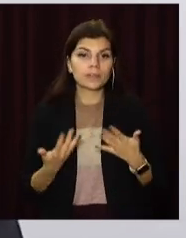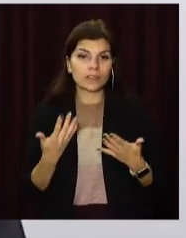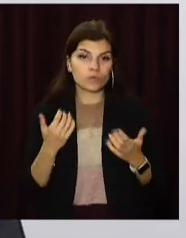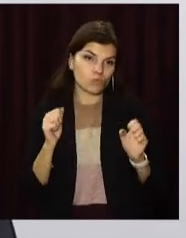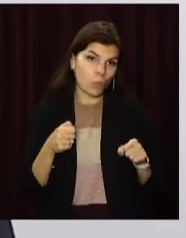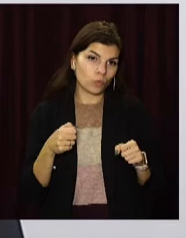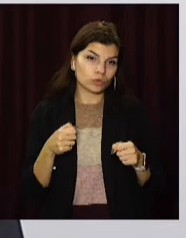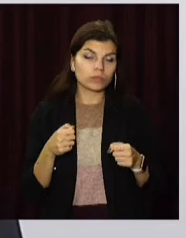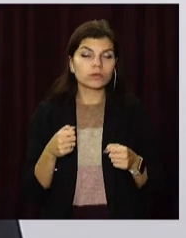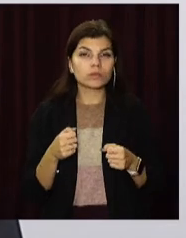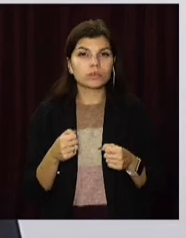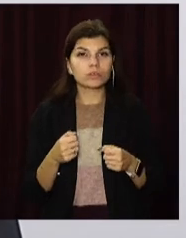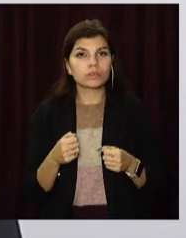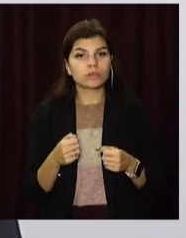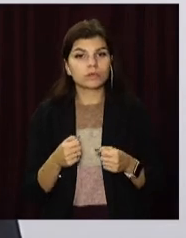так